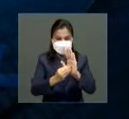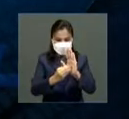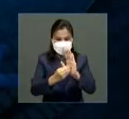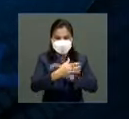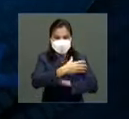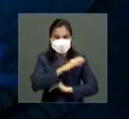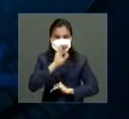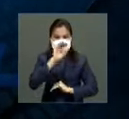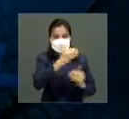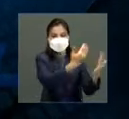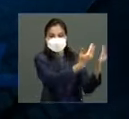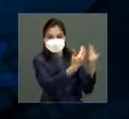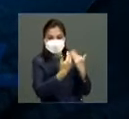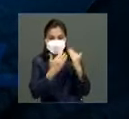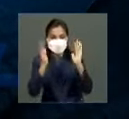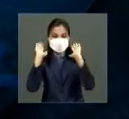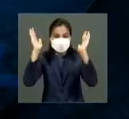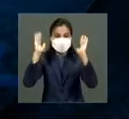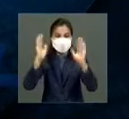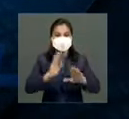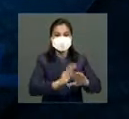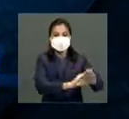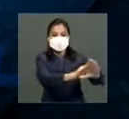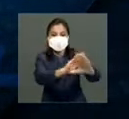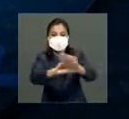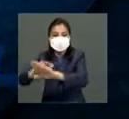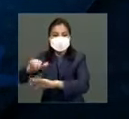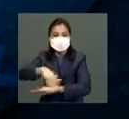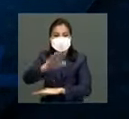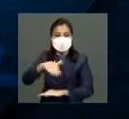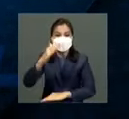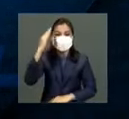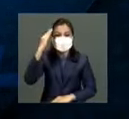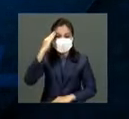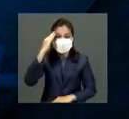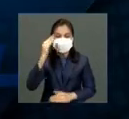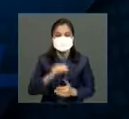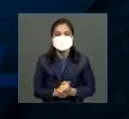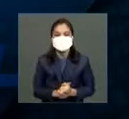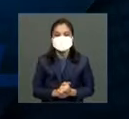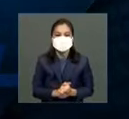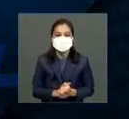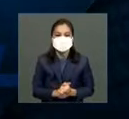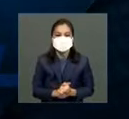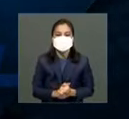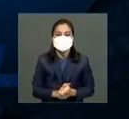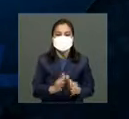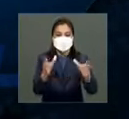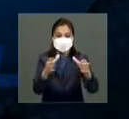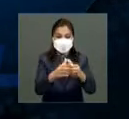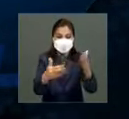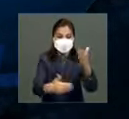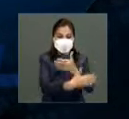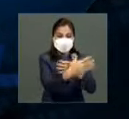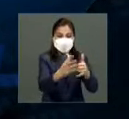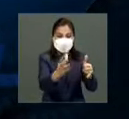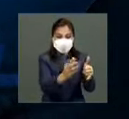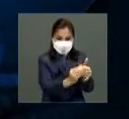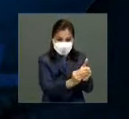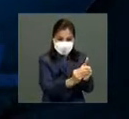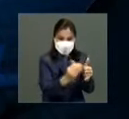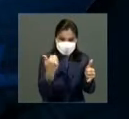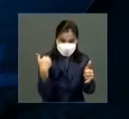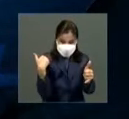ฝากให้ผมมาช่วยประกาศแล้วก็แจ้งให้ทุกท่านทราบนะครับเรามีการแยกกลุ่มที่มีความเสี่ยงสูงนะครับ